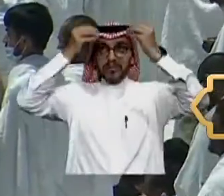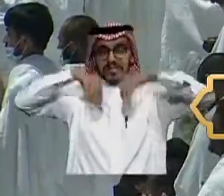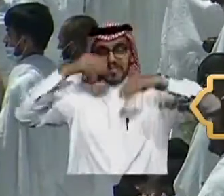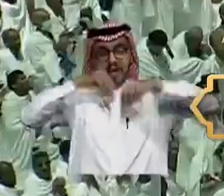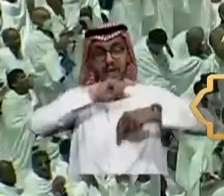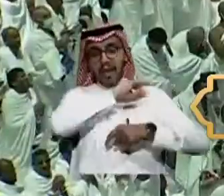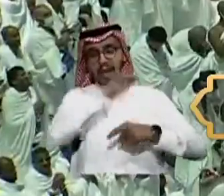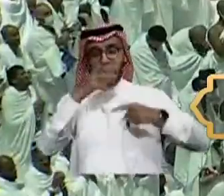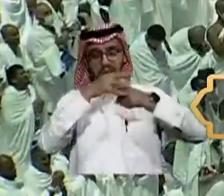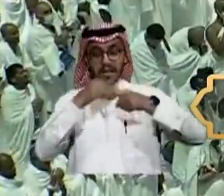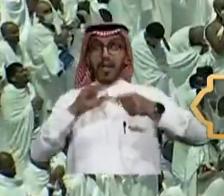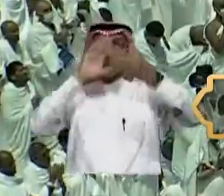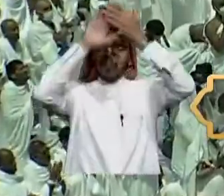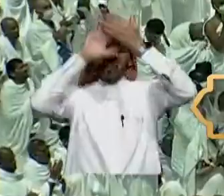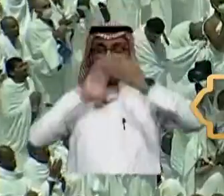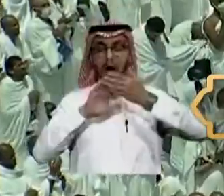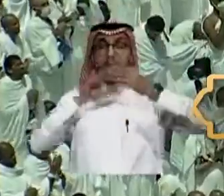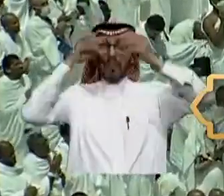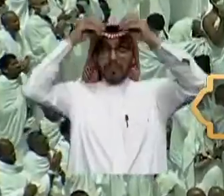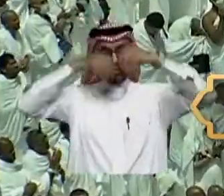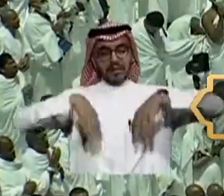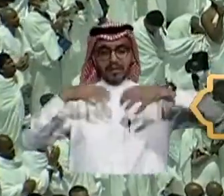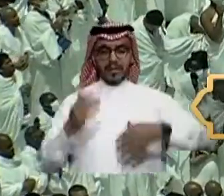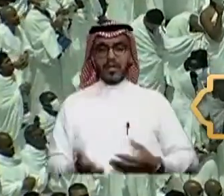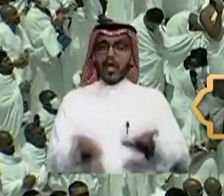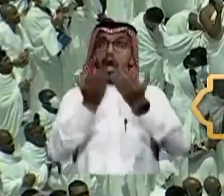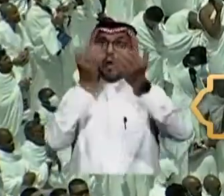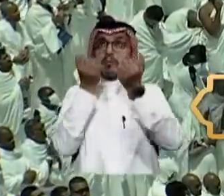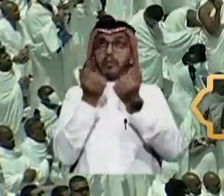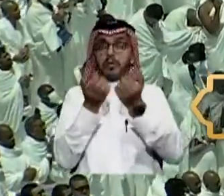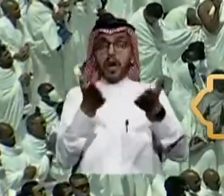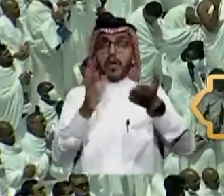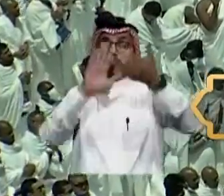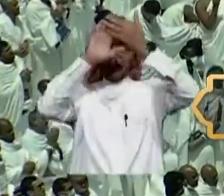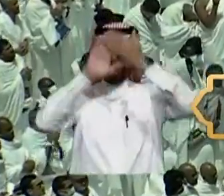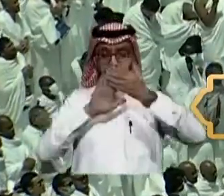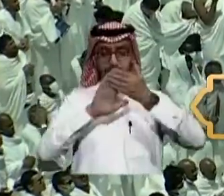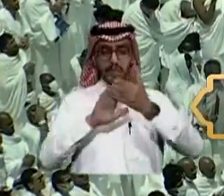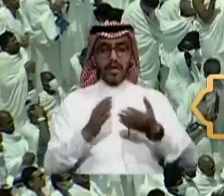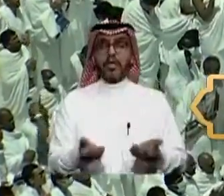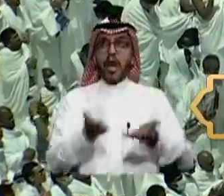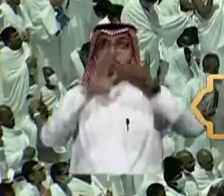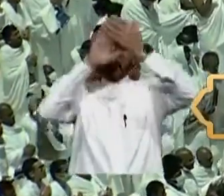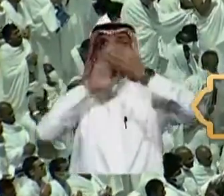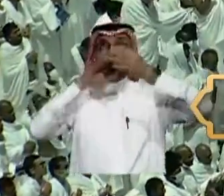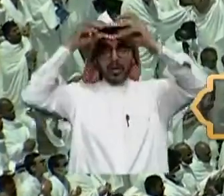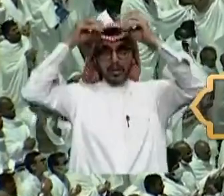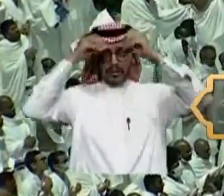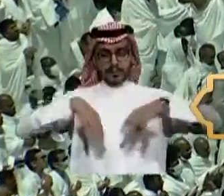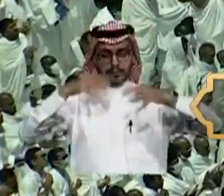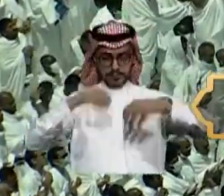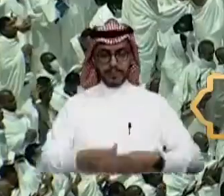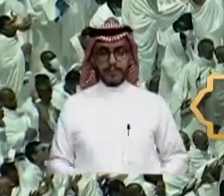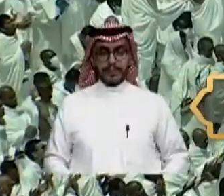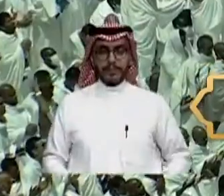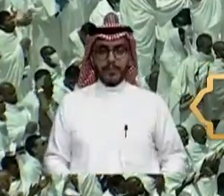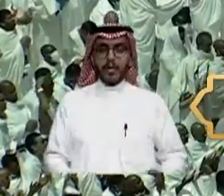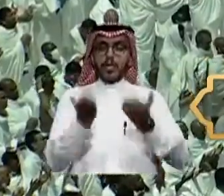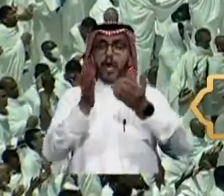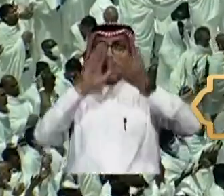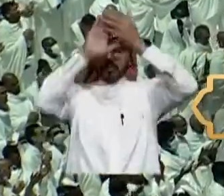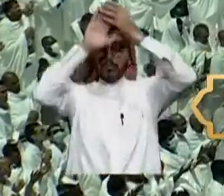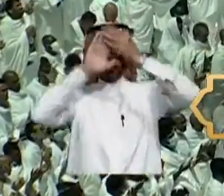تنقصنا واعطنا ولا تحرمنا واكرمنا ولا تهنا واثر ولا تؤثر علينا اللهم